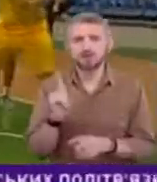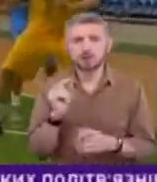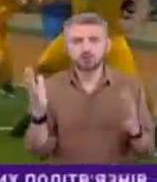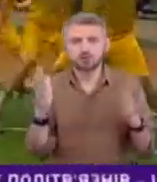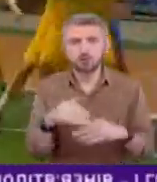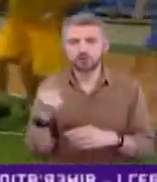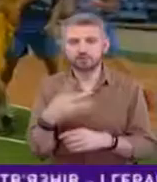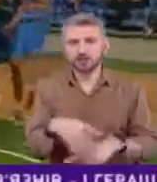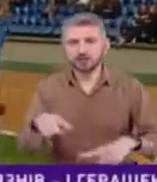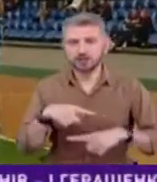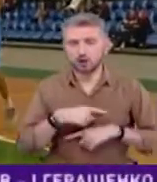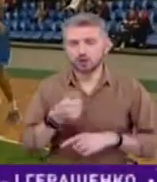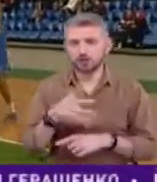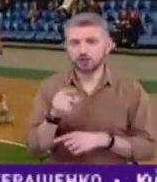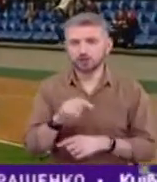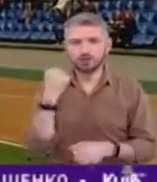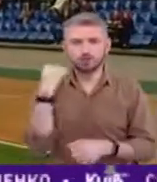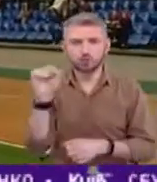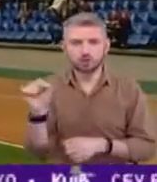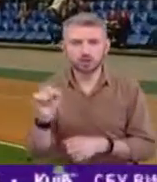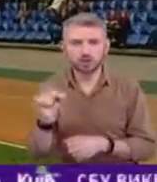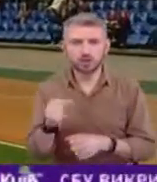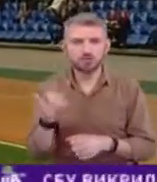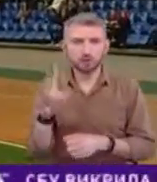матчі чвертьфінальної серії вони перемогли «Корабелів»